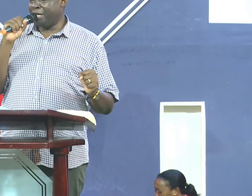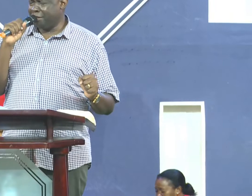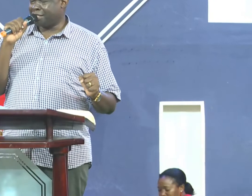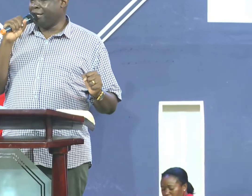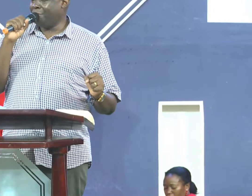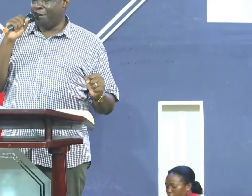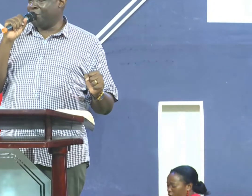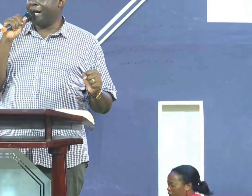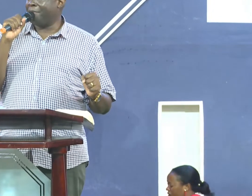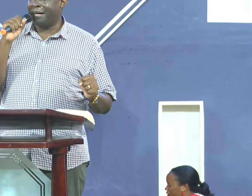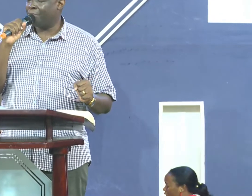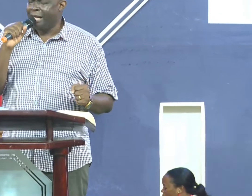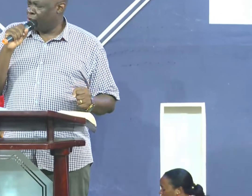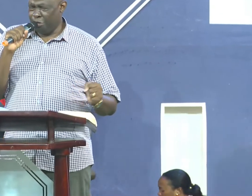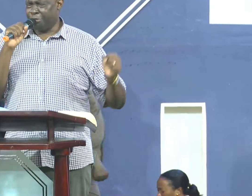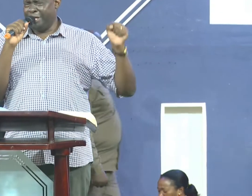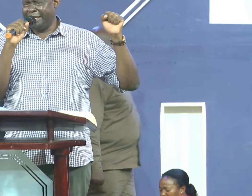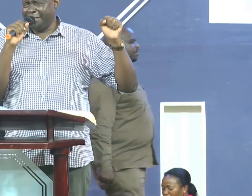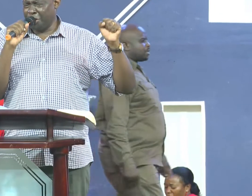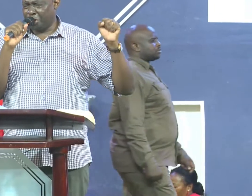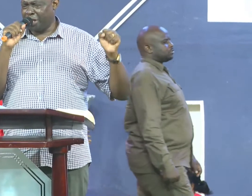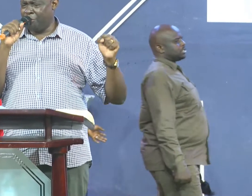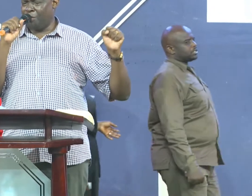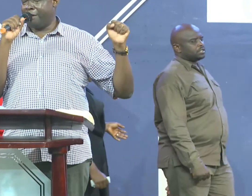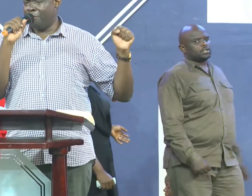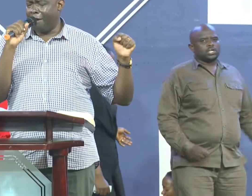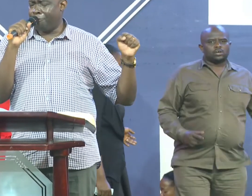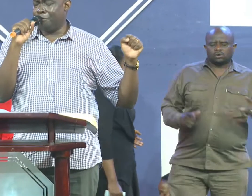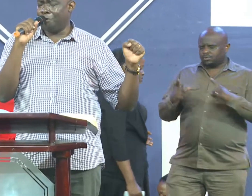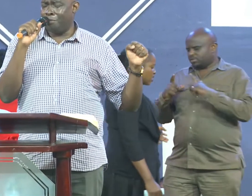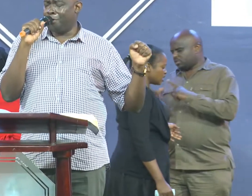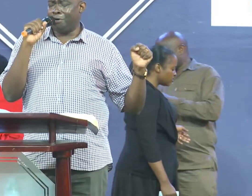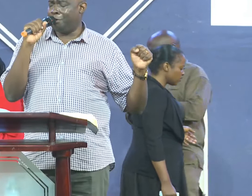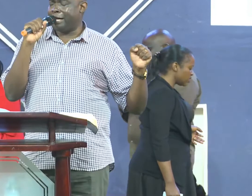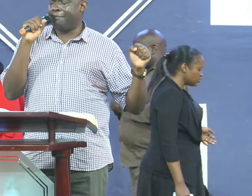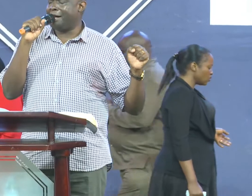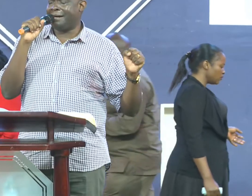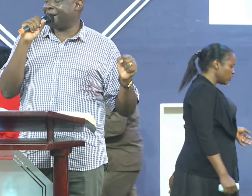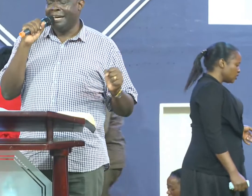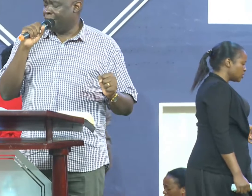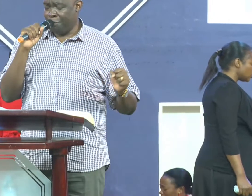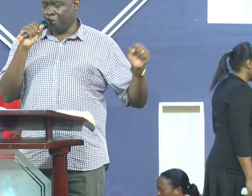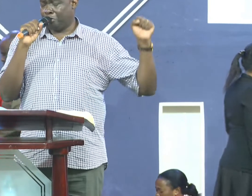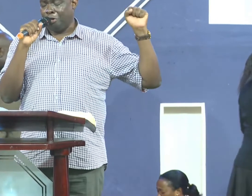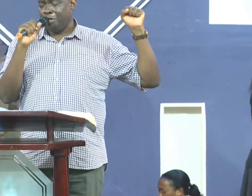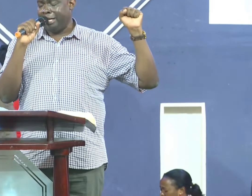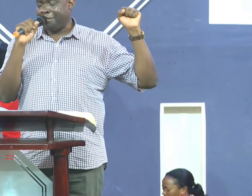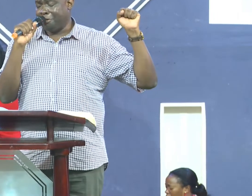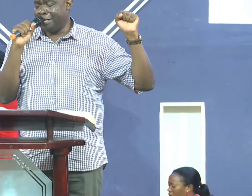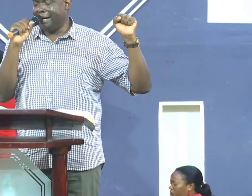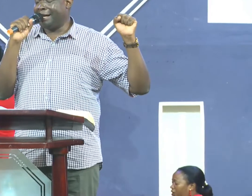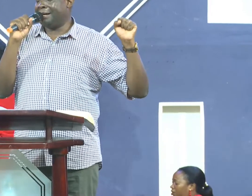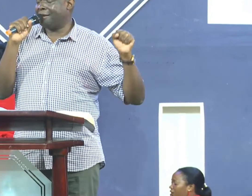otuyinzise mu by'ensimbi mukama otuyinzise mu bulamu bwaffe obw'omwoyo mukama mu